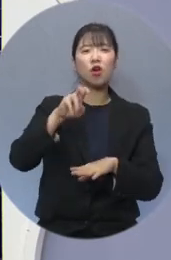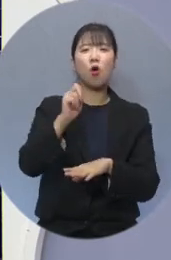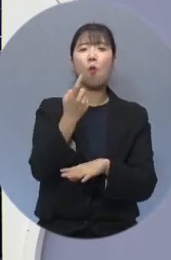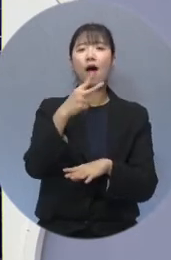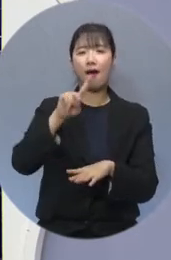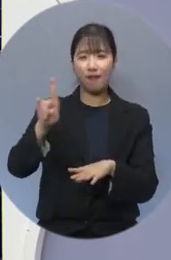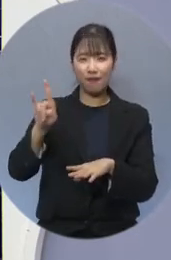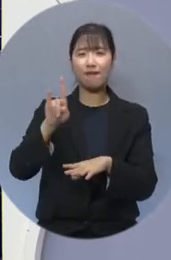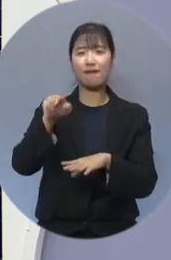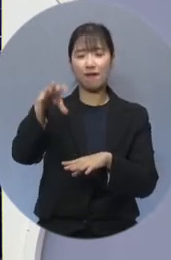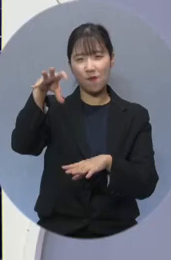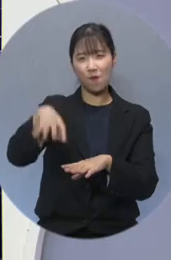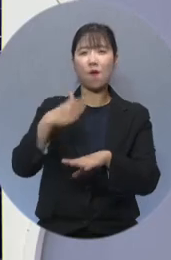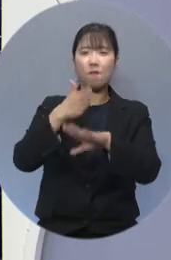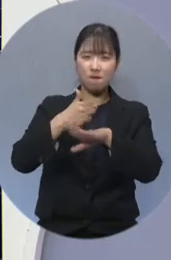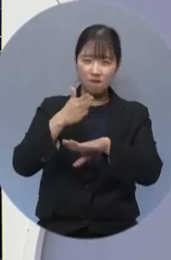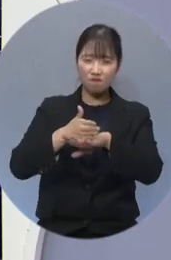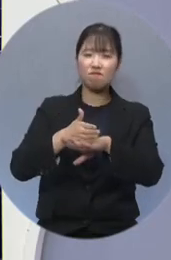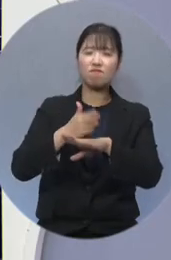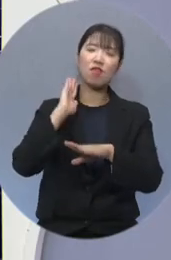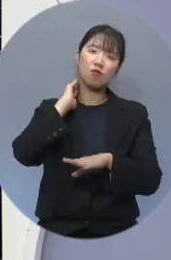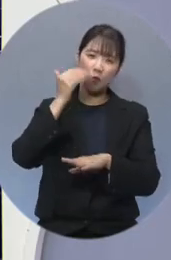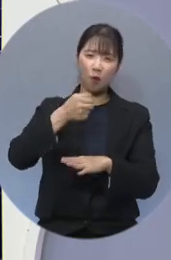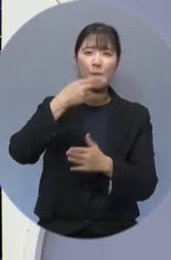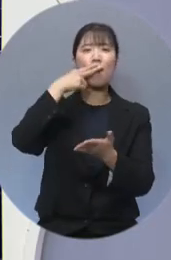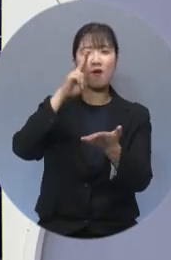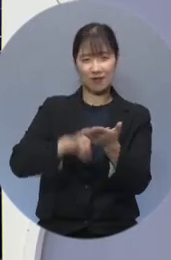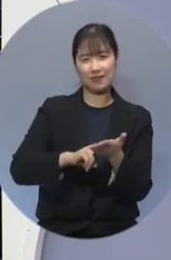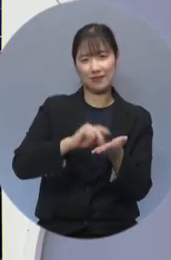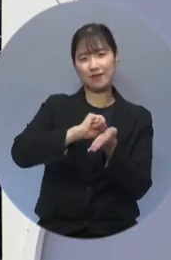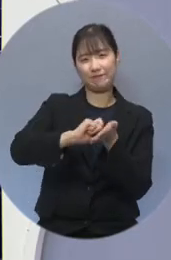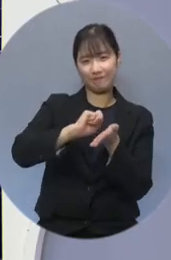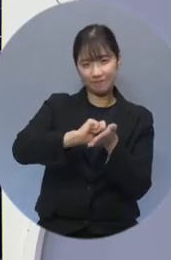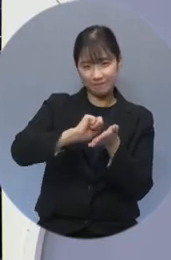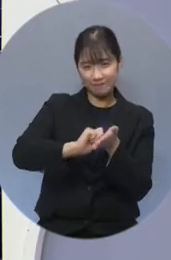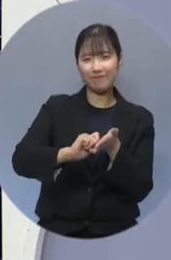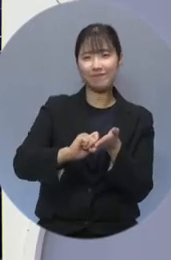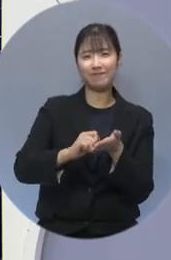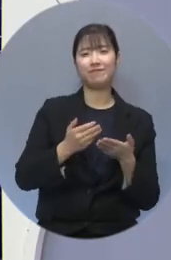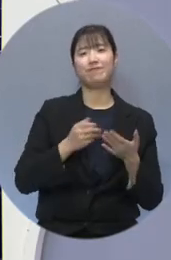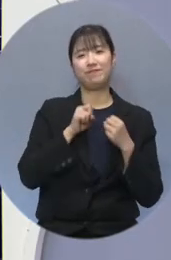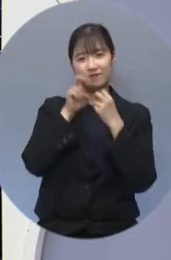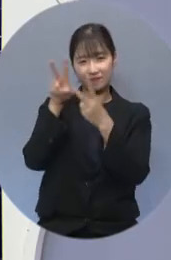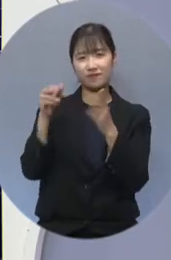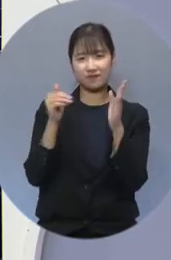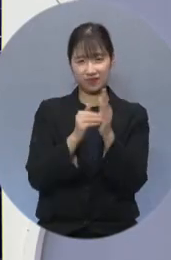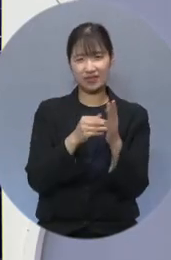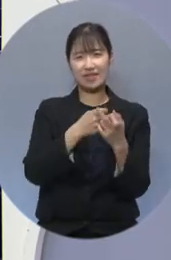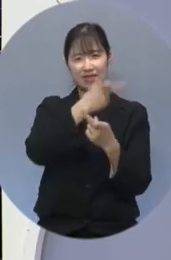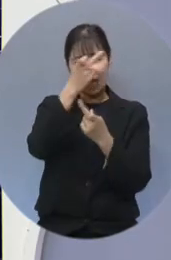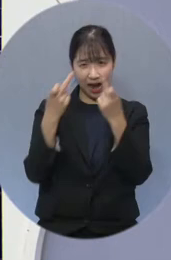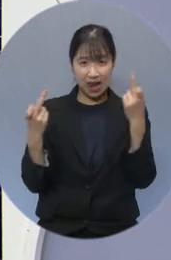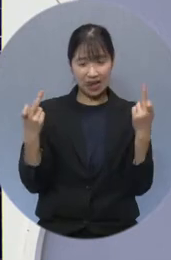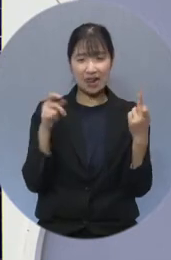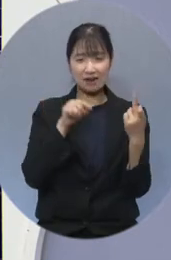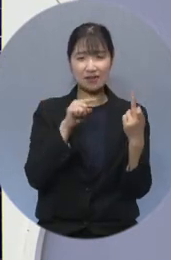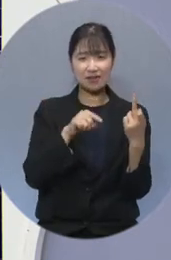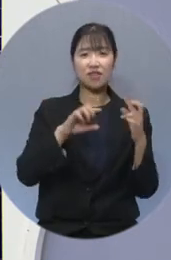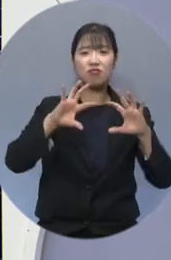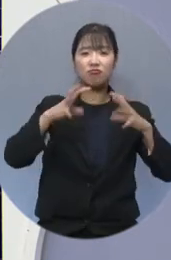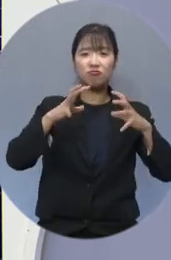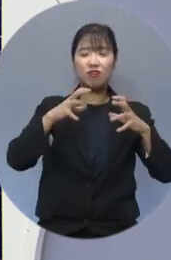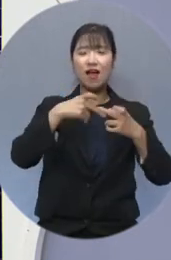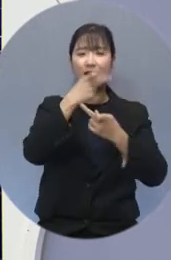해주셔서 감사하다고 대통령님께 편지도 주민분들 네. 합동으로 썼고 산림은 한 지금